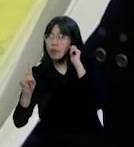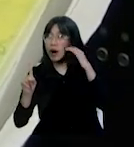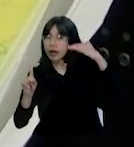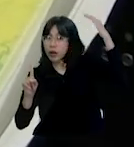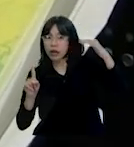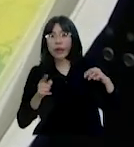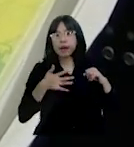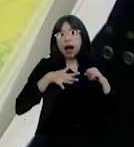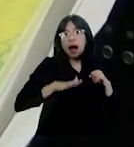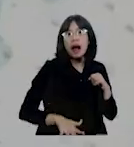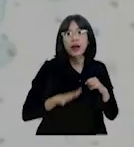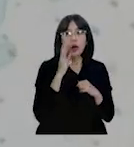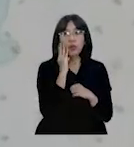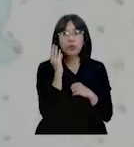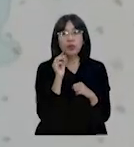berusia 3 tahun.